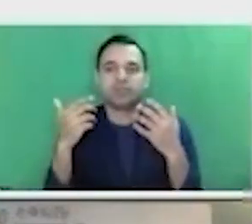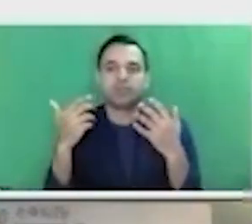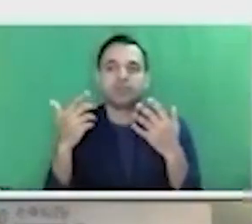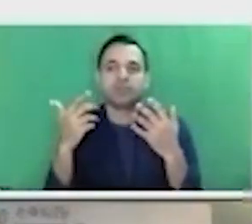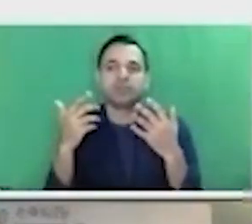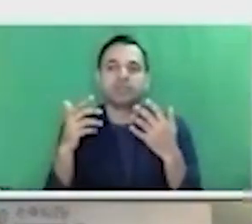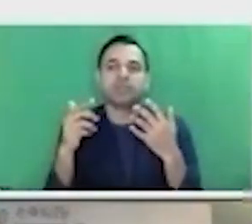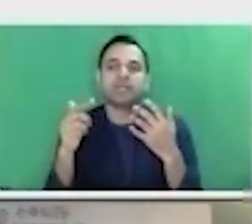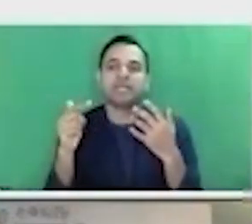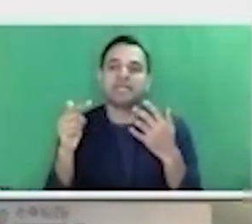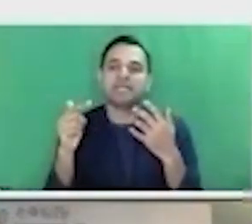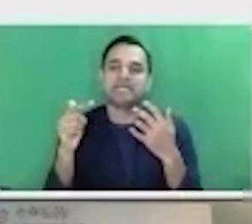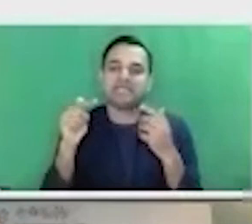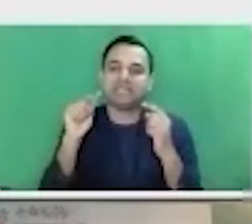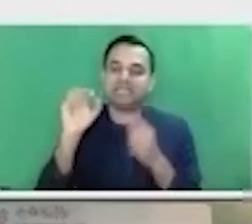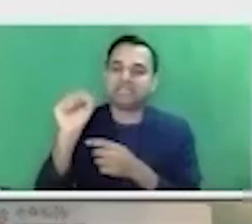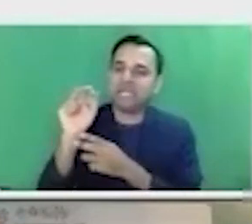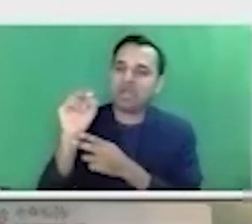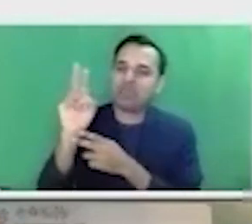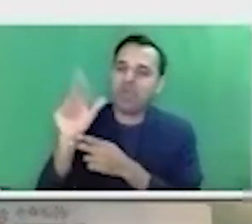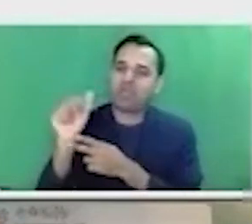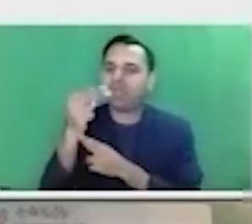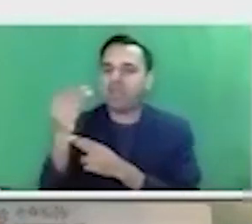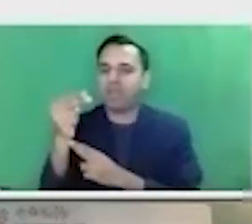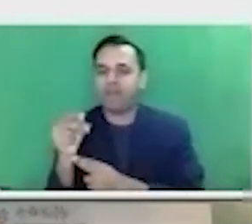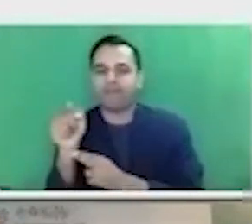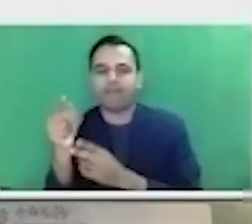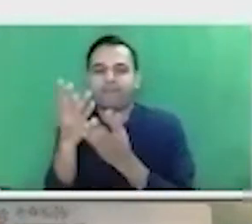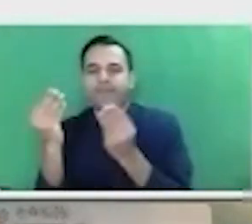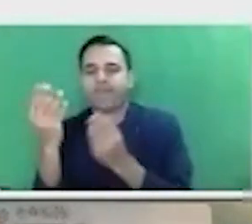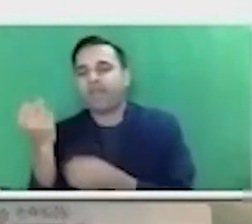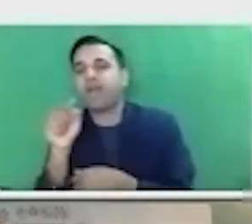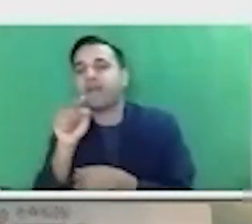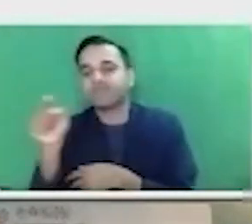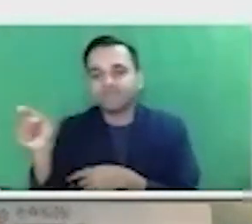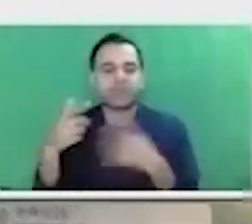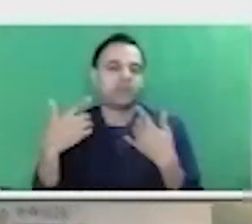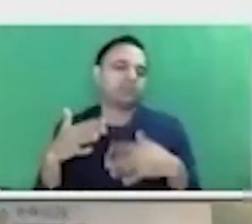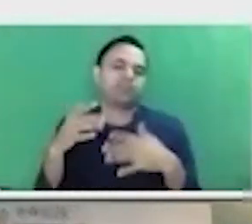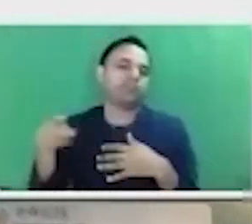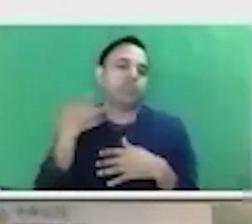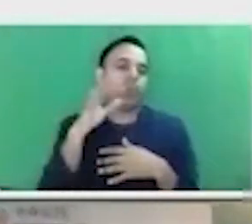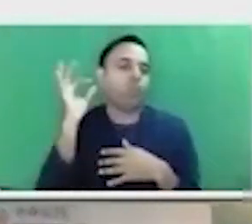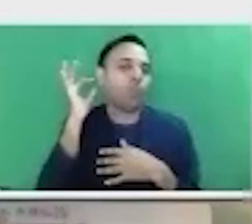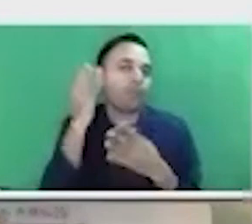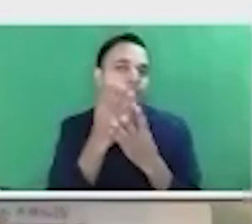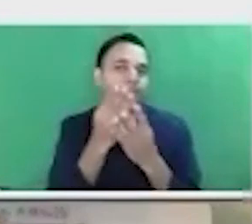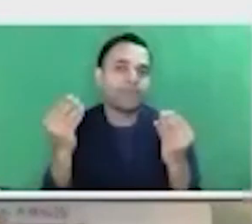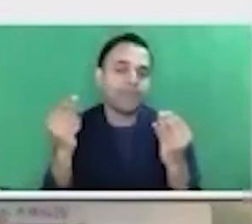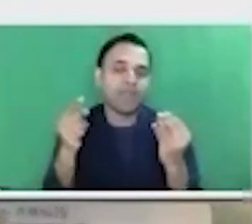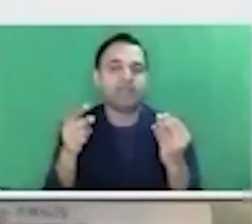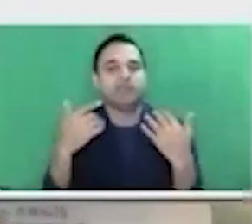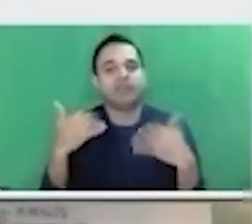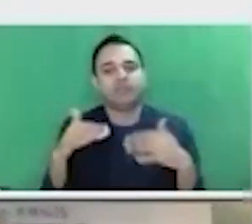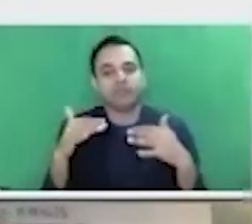ولوسي والكثير والكثير، إذن هناك توجه من هذه النساء. وبالتالي في هذا الجزء